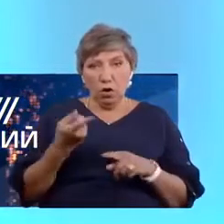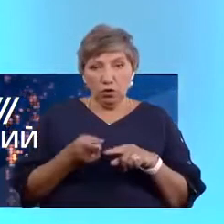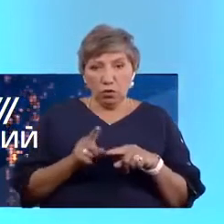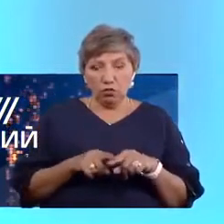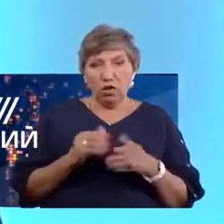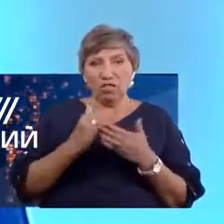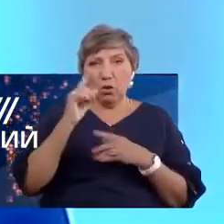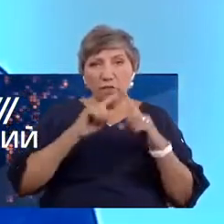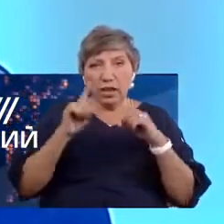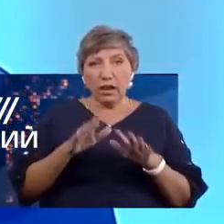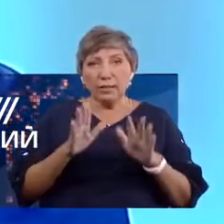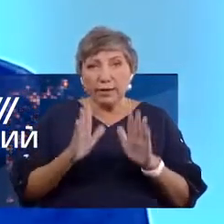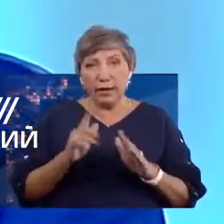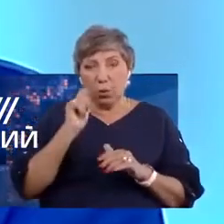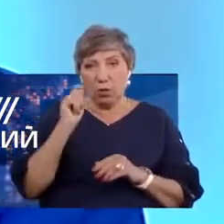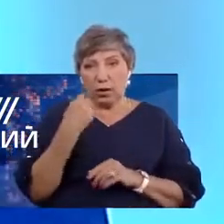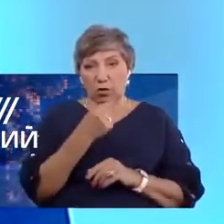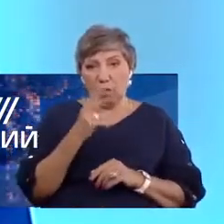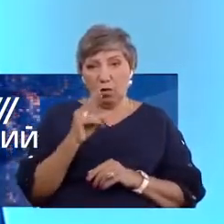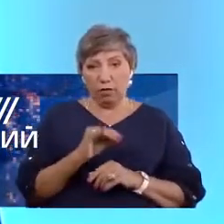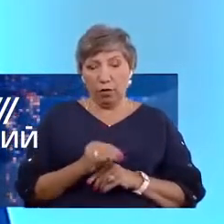в Верховній Раді українською мовою.